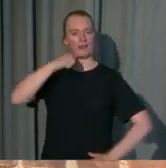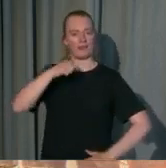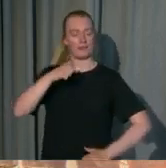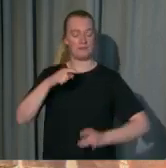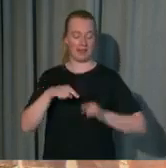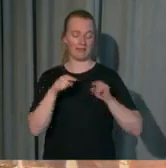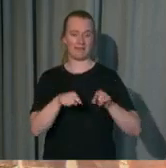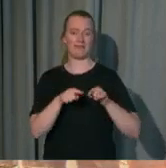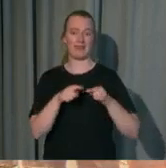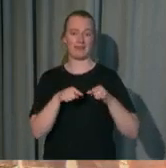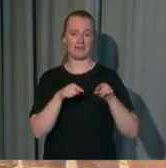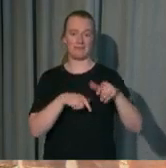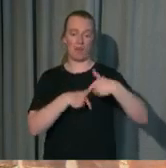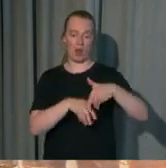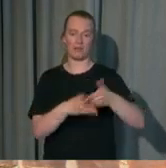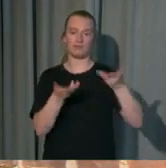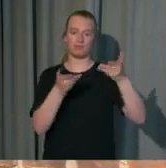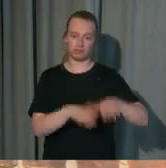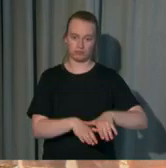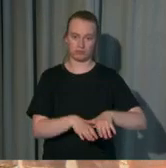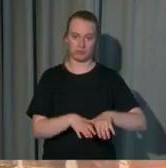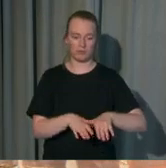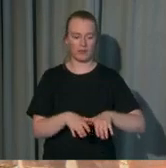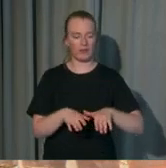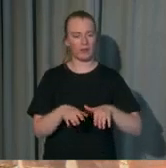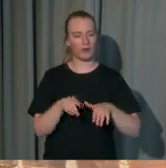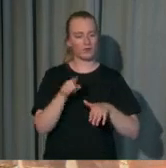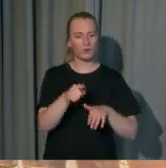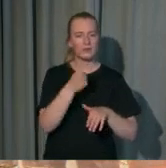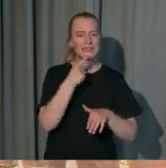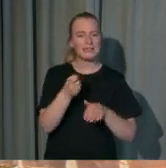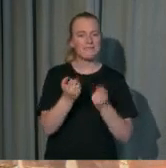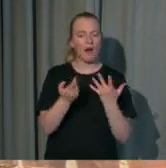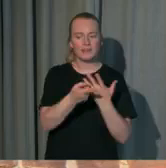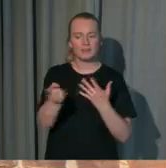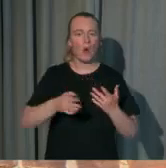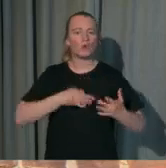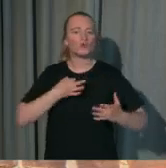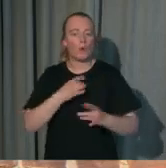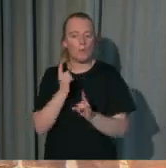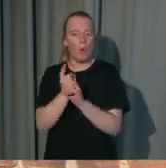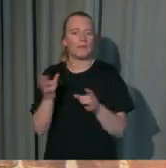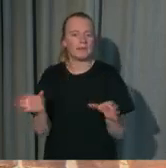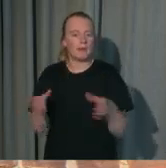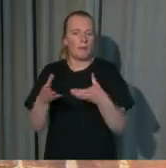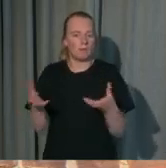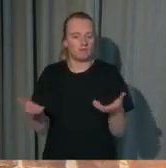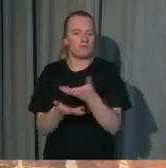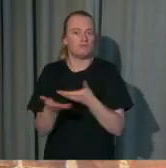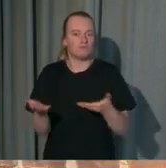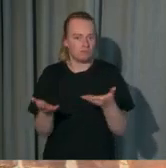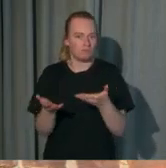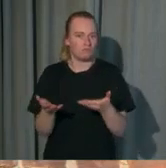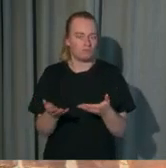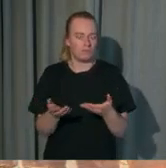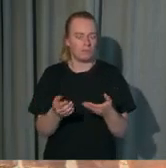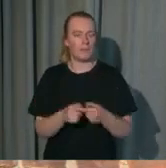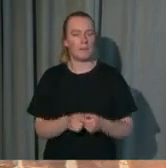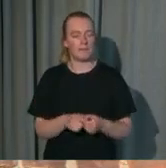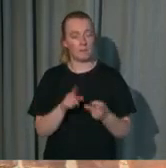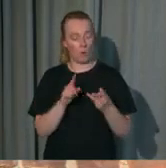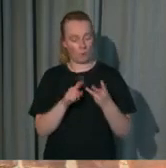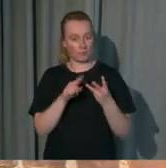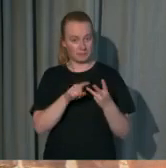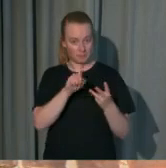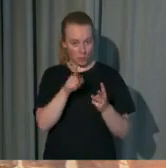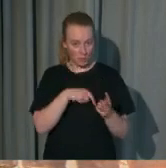Pride-paraden avlyst. Hva vil du si til de mange som ønsker å samles? Og til kultur- og likestillingsministeren. Du nevnte